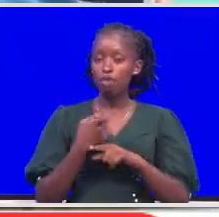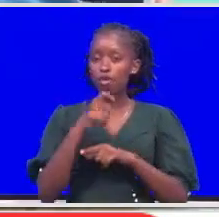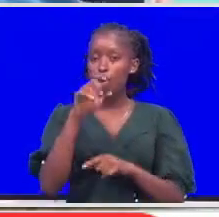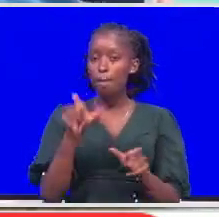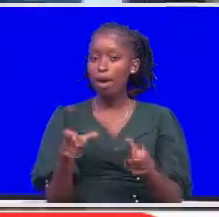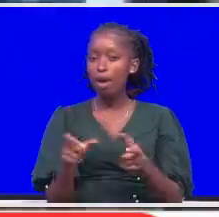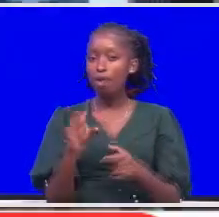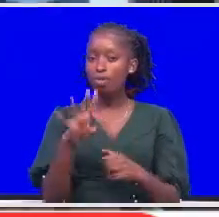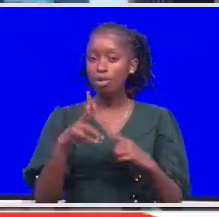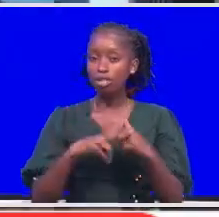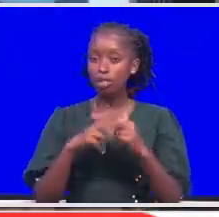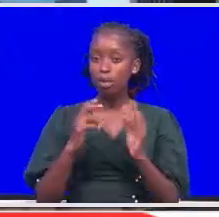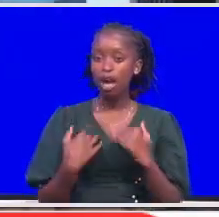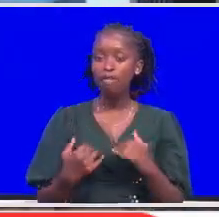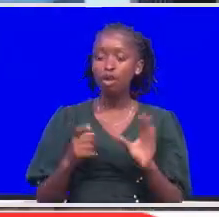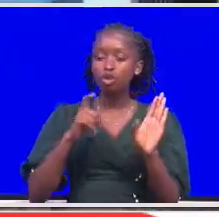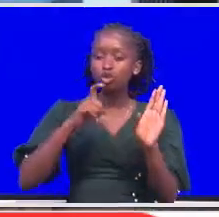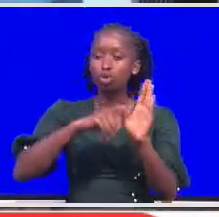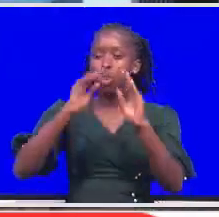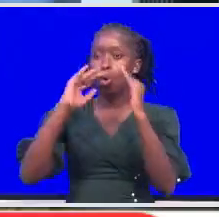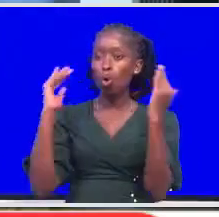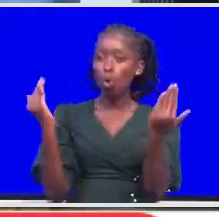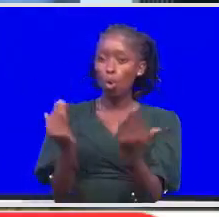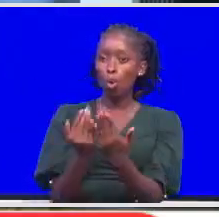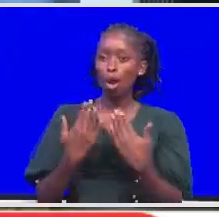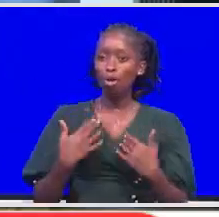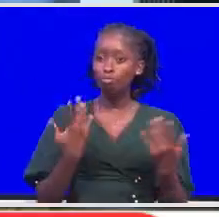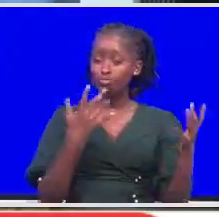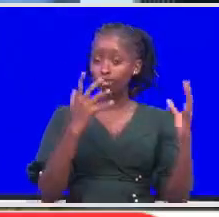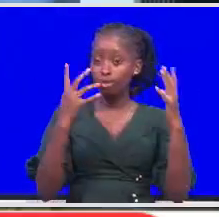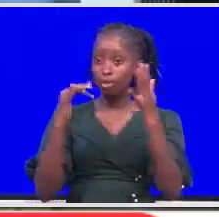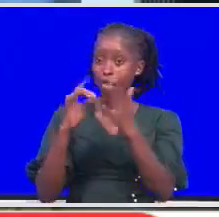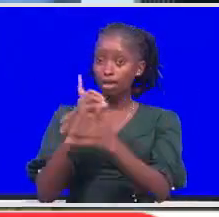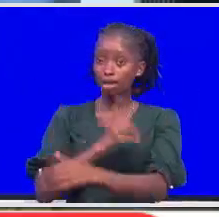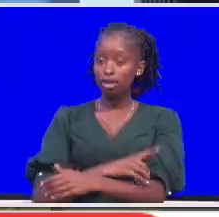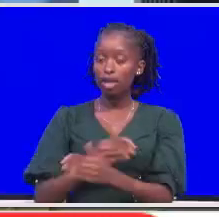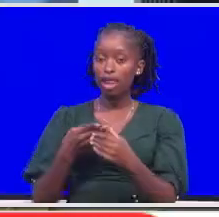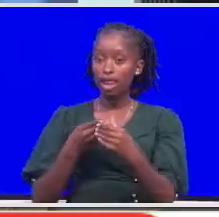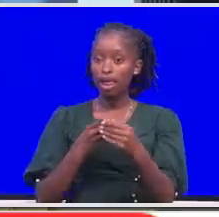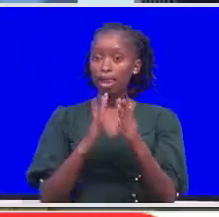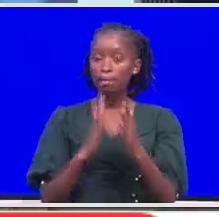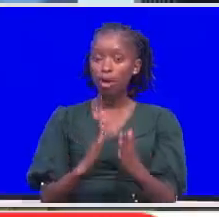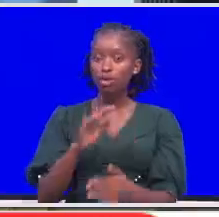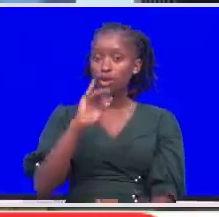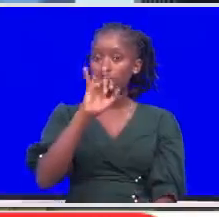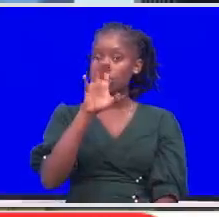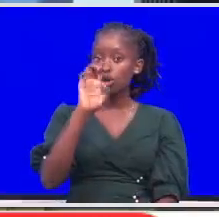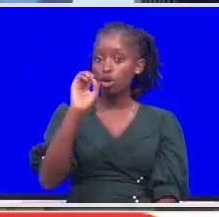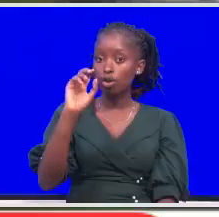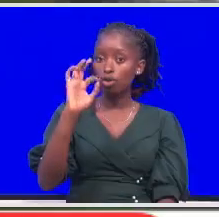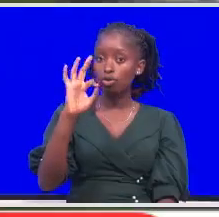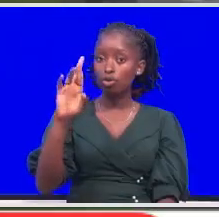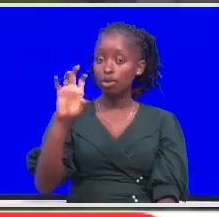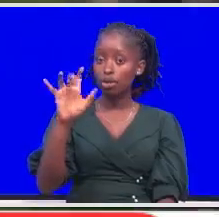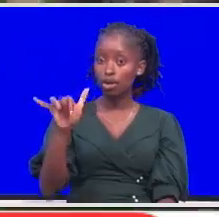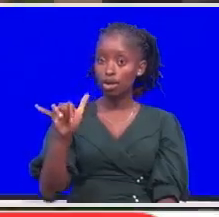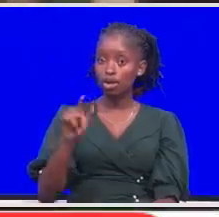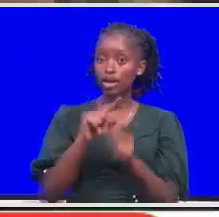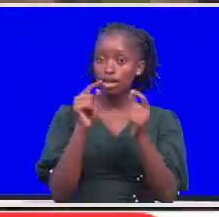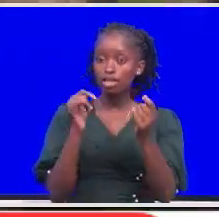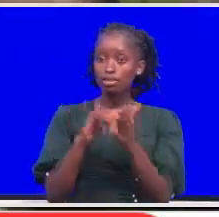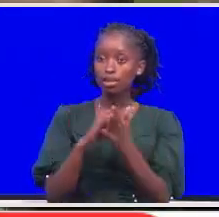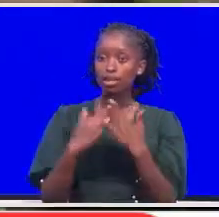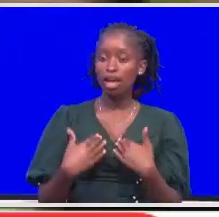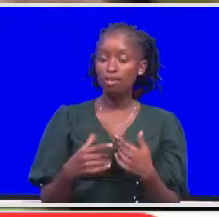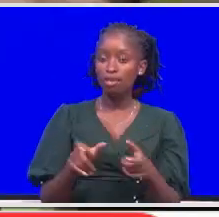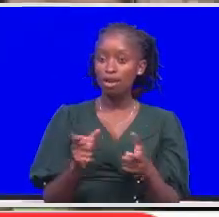walijiunga na ulimwengu kuadhimisha siku hiyo wakiongozwa na mkuu wa redio hiyo Geoffrey Mongou. Timu ya Radio 47 ilitambua